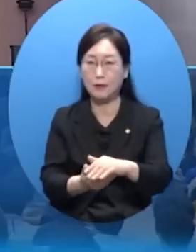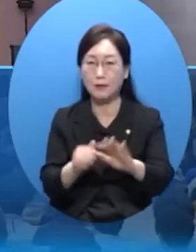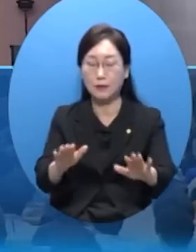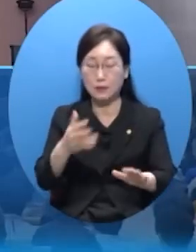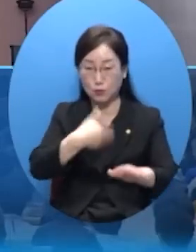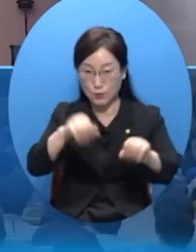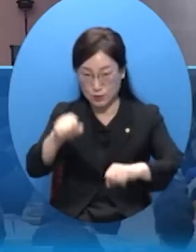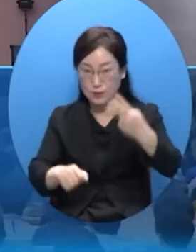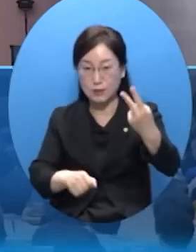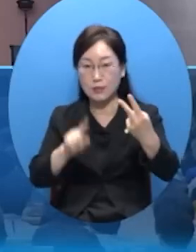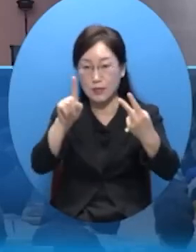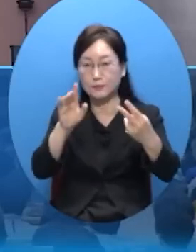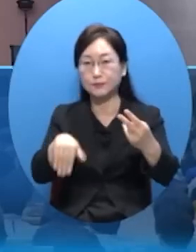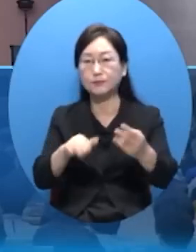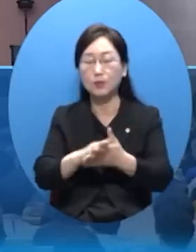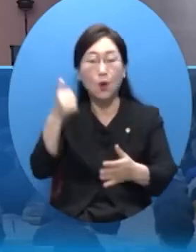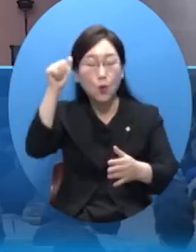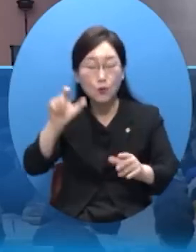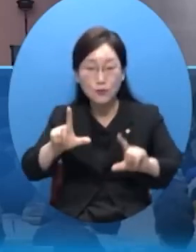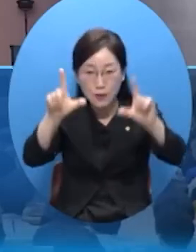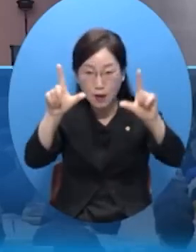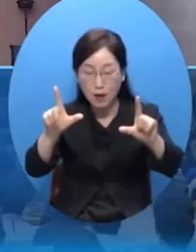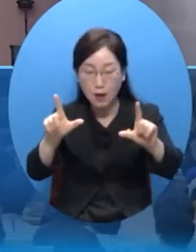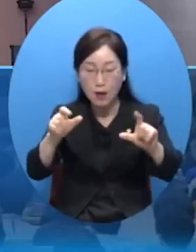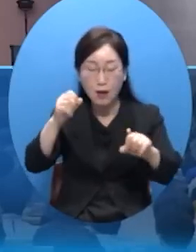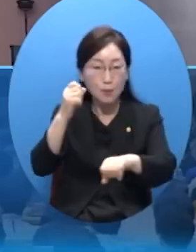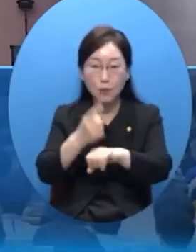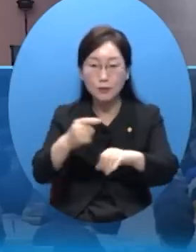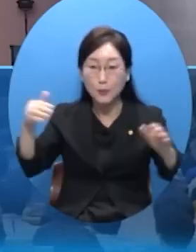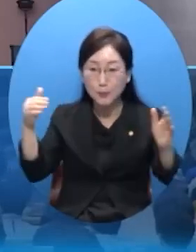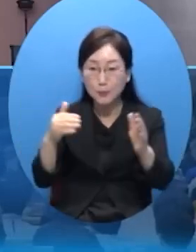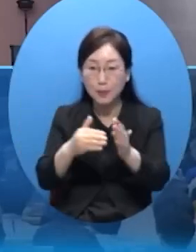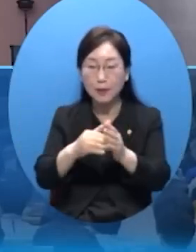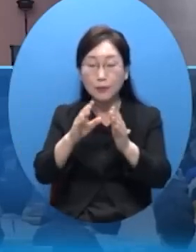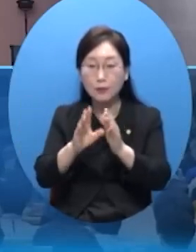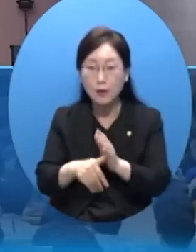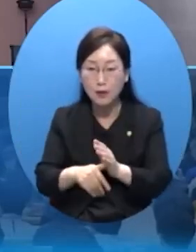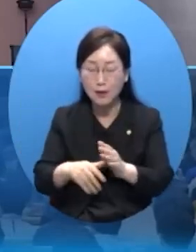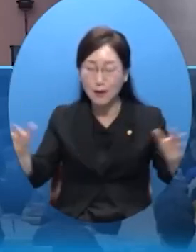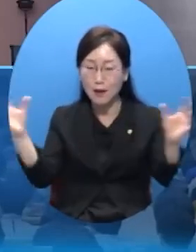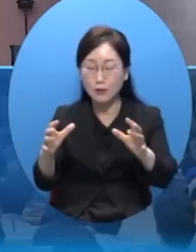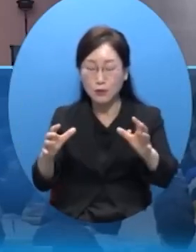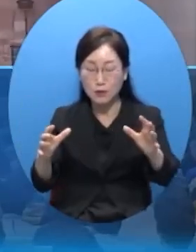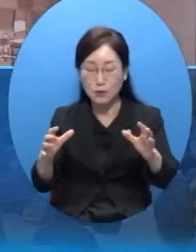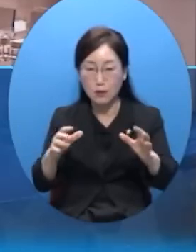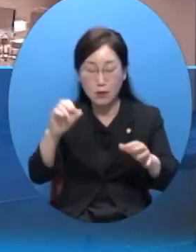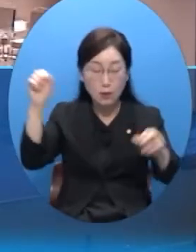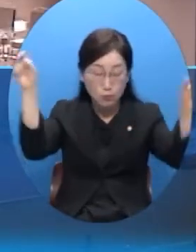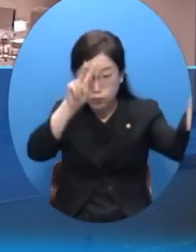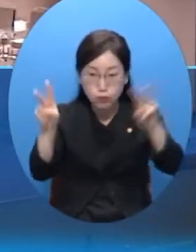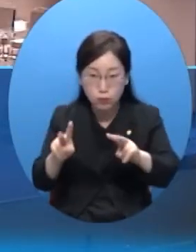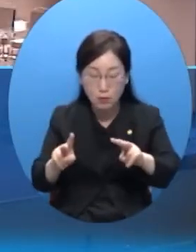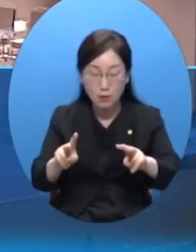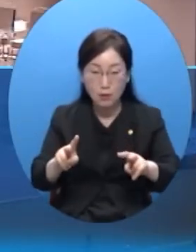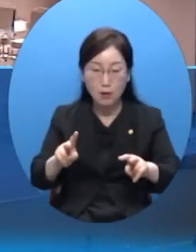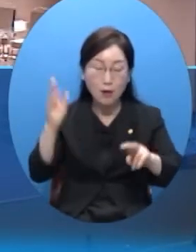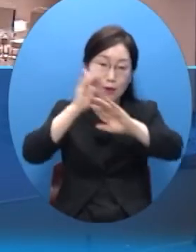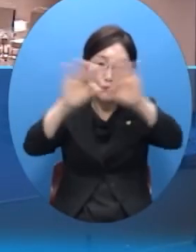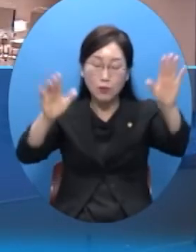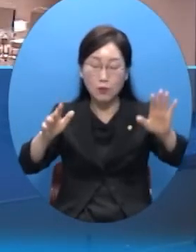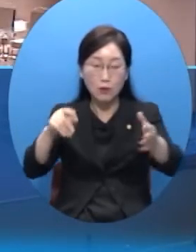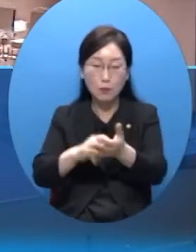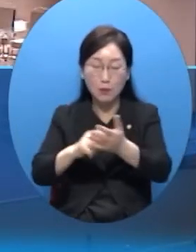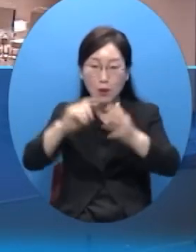말씀합니다. 오순절날이 이미 이름에 그들이 다 같이 한 곳에 모였더니 홀연히 하늘로부터 급하고 강한 바람 같은 소리가